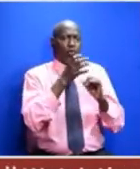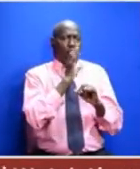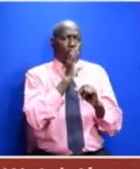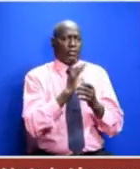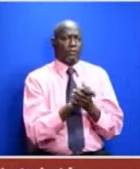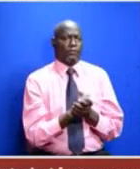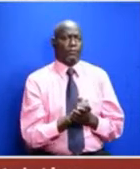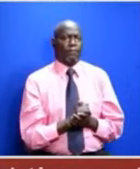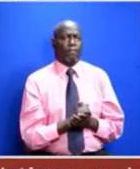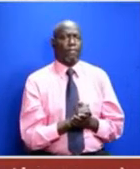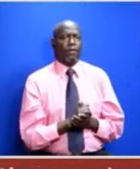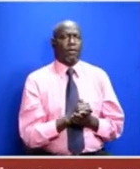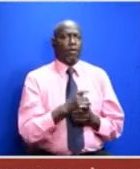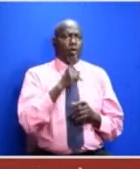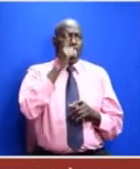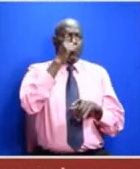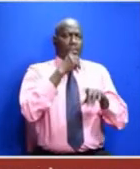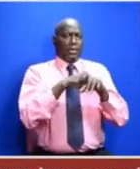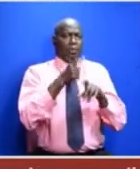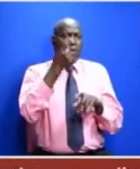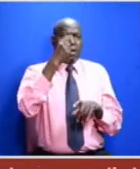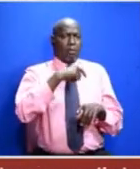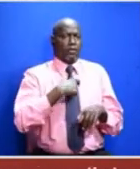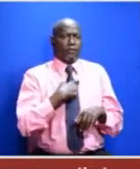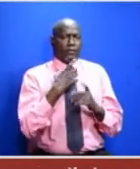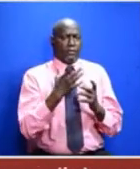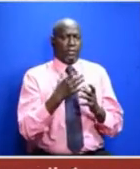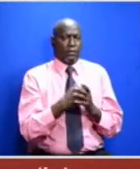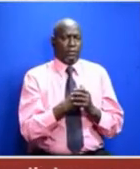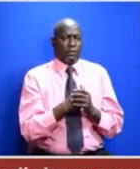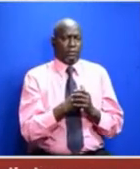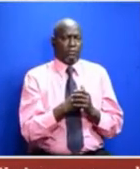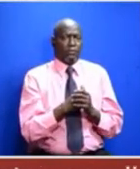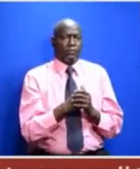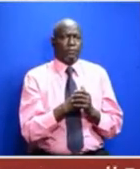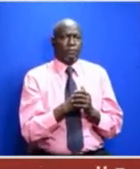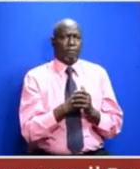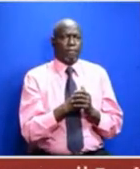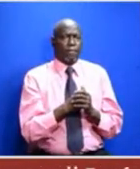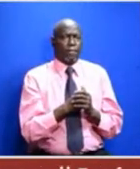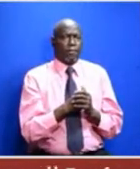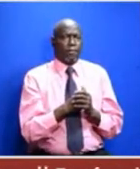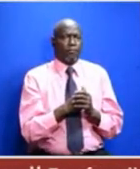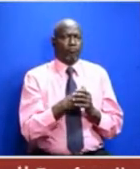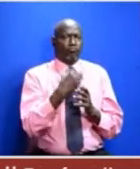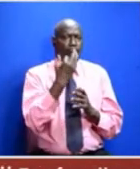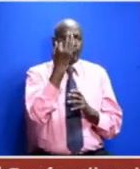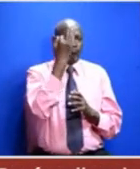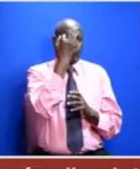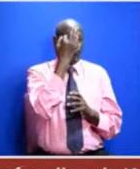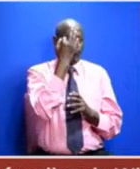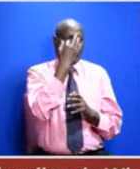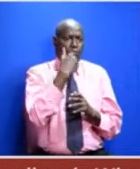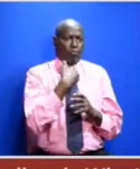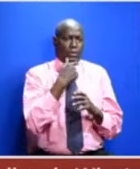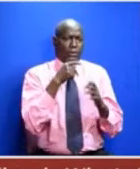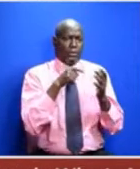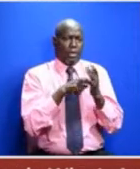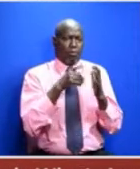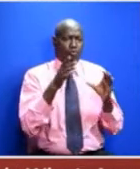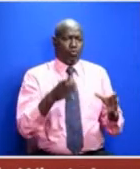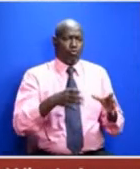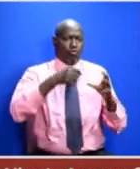mmoja nilitembelewa na wageni, wakani kumbiria juu ya ndoo,